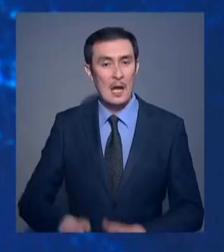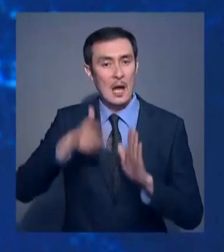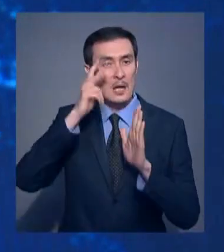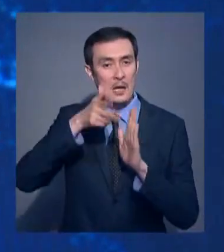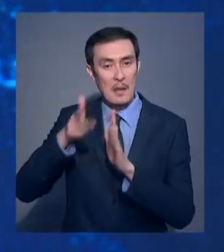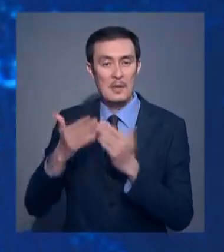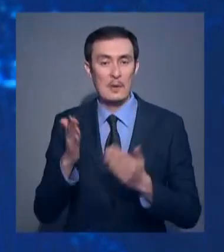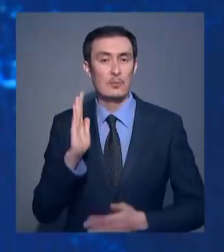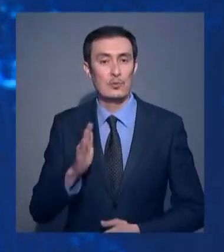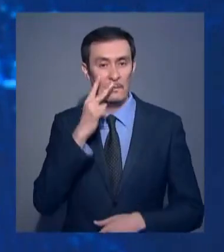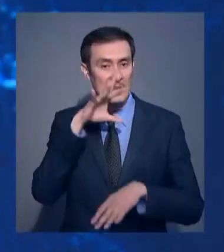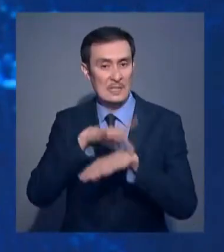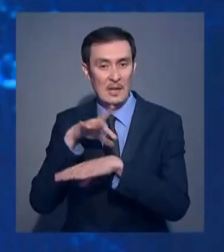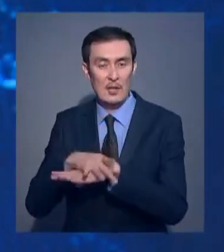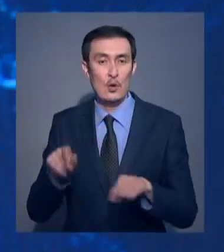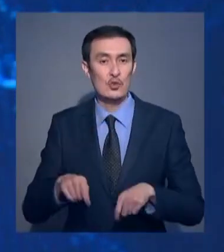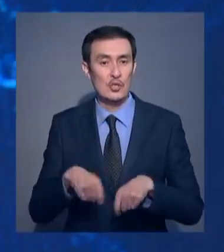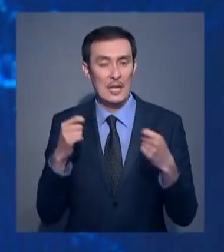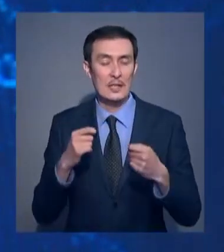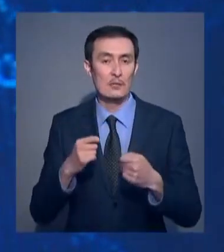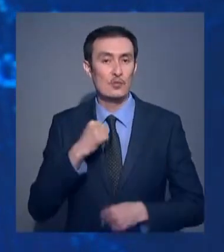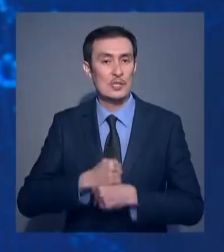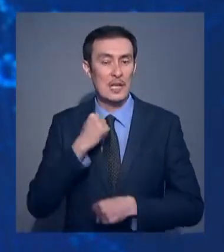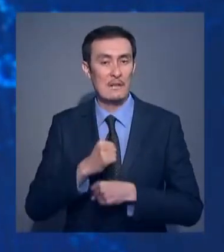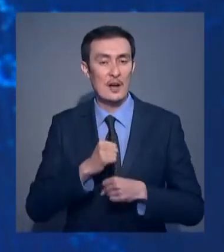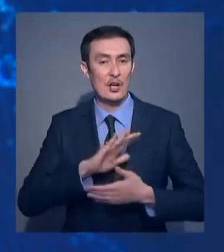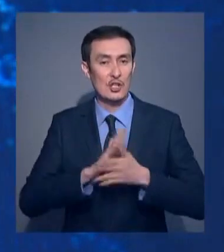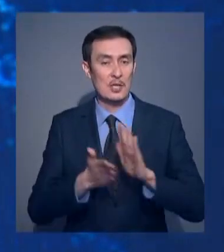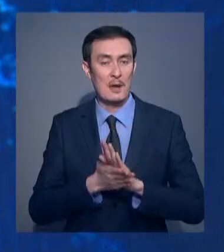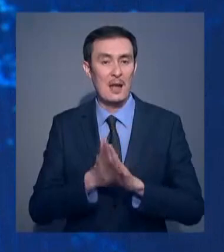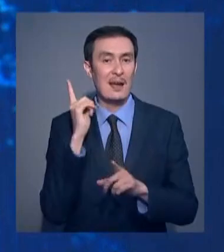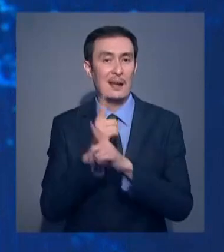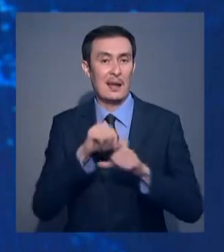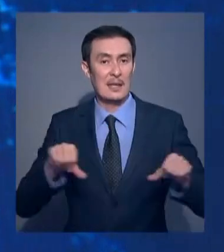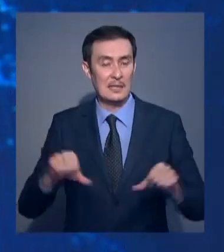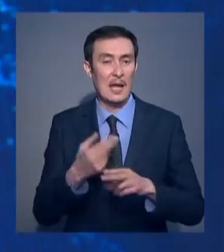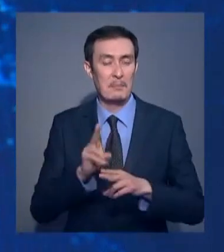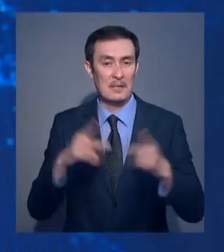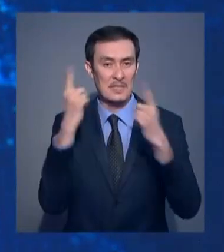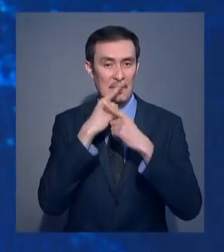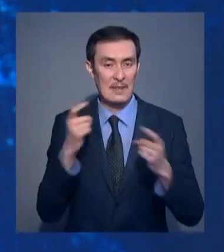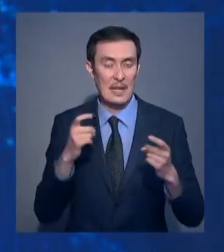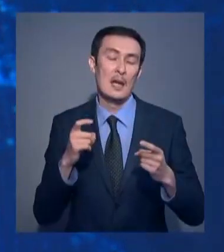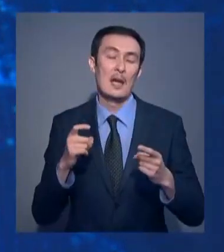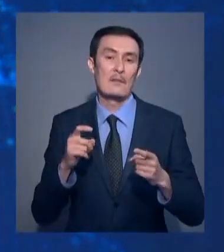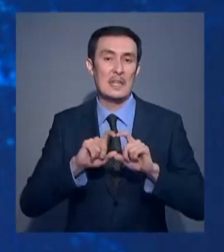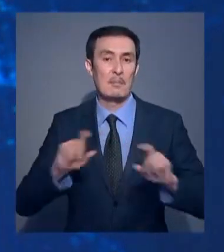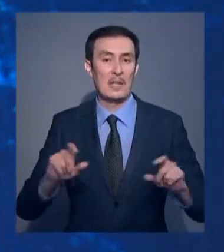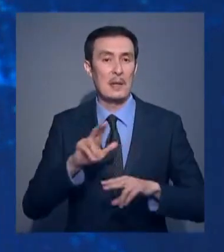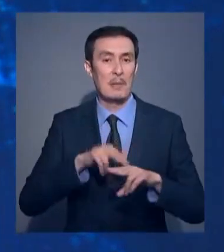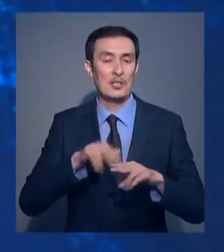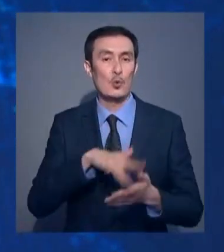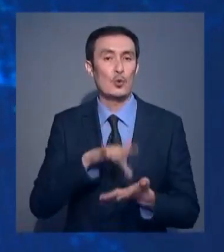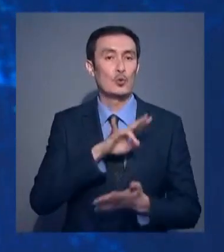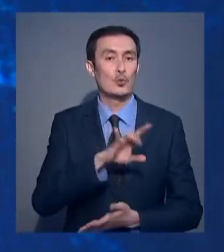Камеры Сергеек теперь будут фиксировать нарушителей усиленного режима карантина. Об этом заявили в пресс-службе департамента полиции